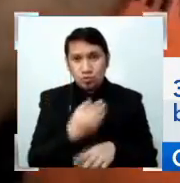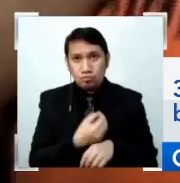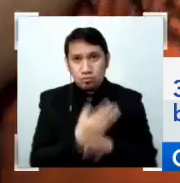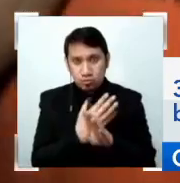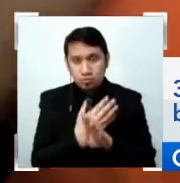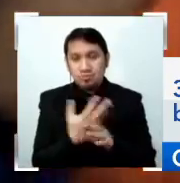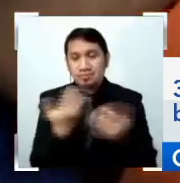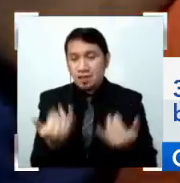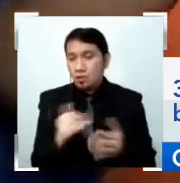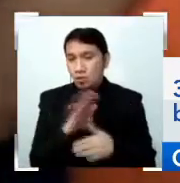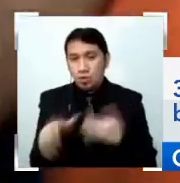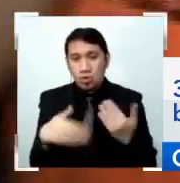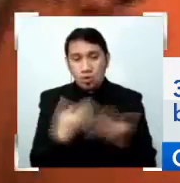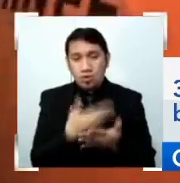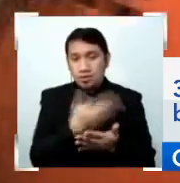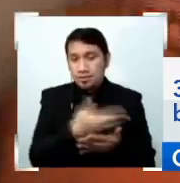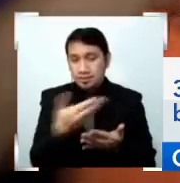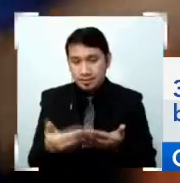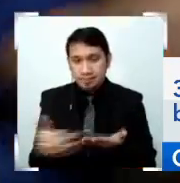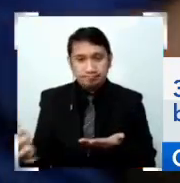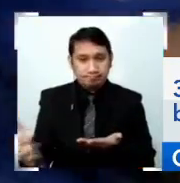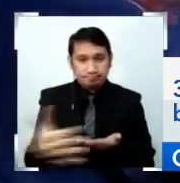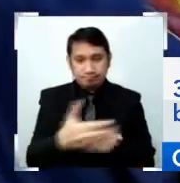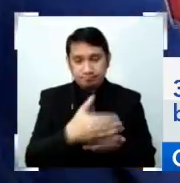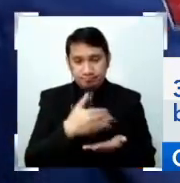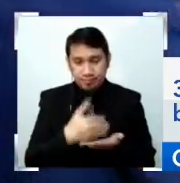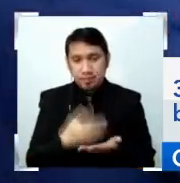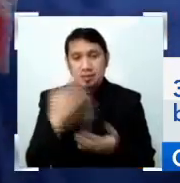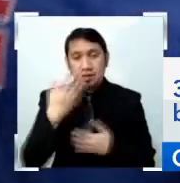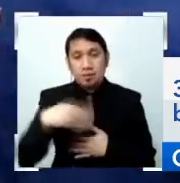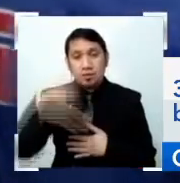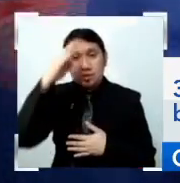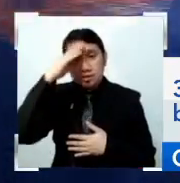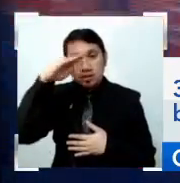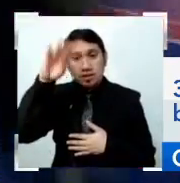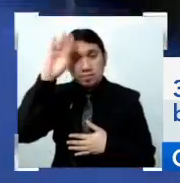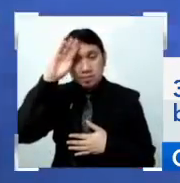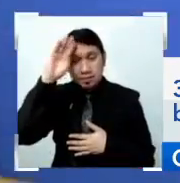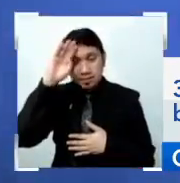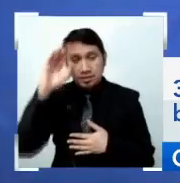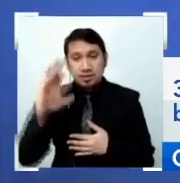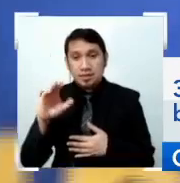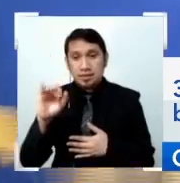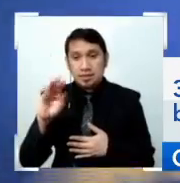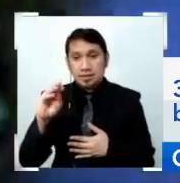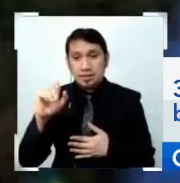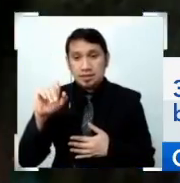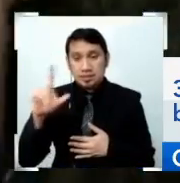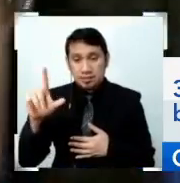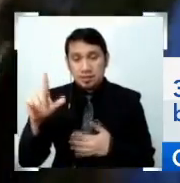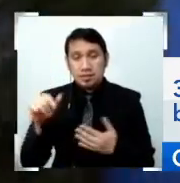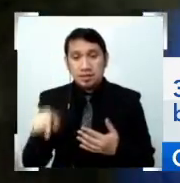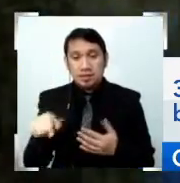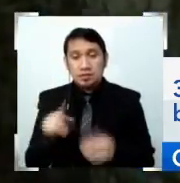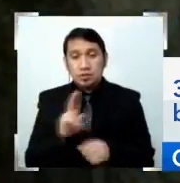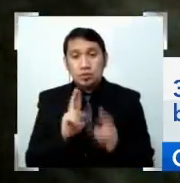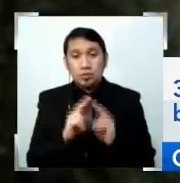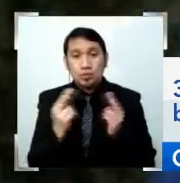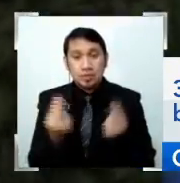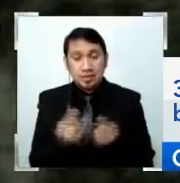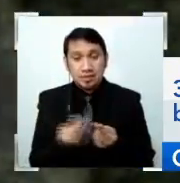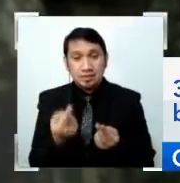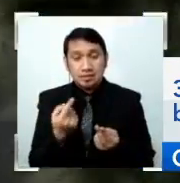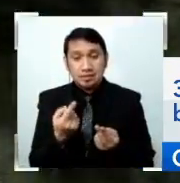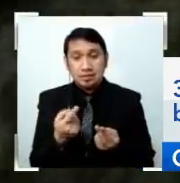sa dalawang magkasunod na bybus ng Cavite Criminal Investigation and Detection Group Provincial Field Unit. Dalawang lalaki